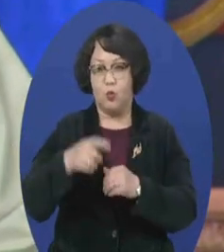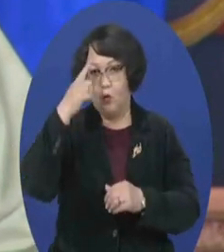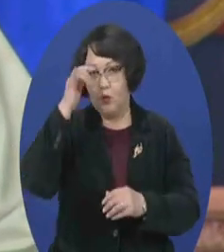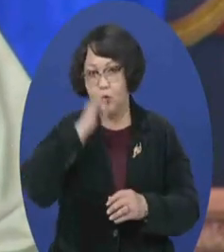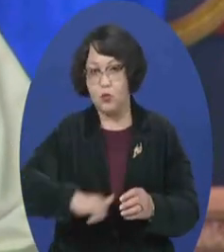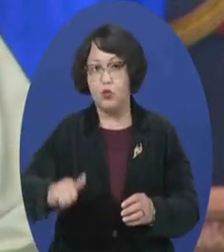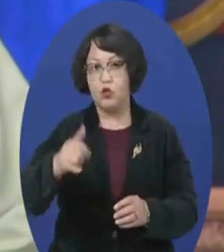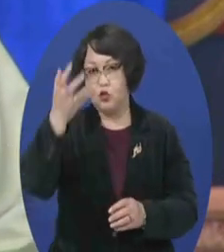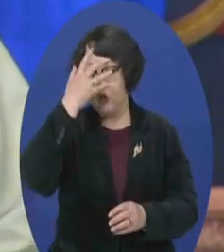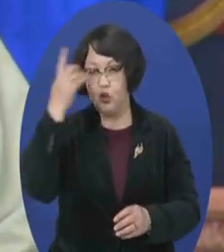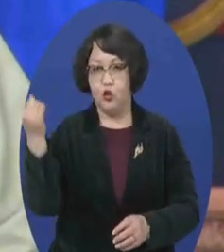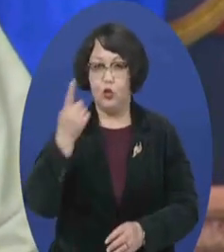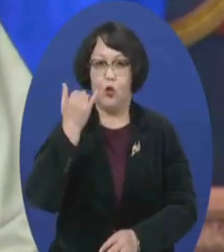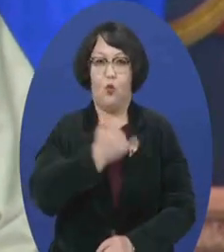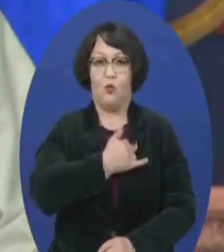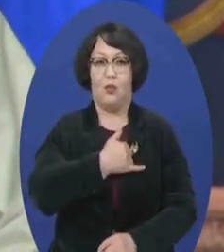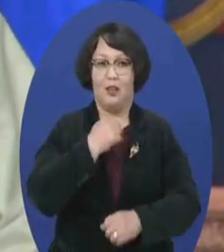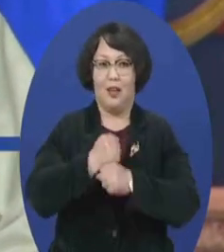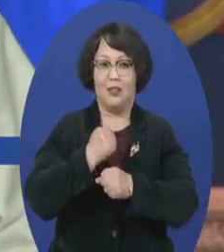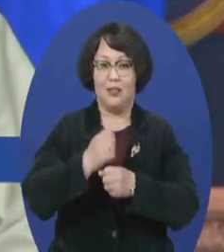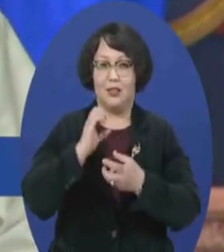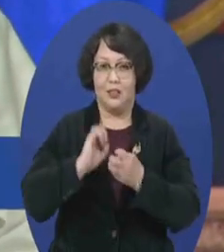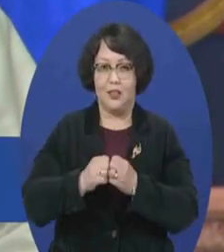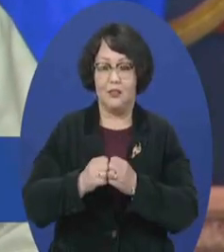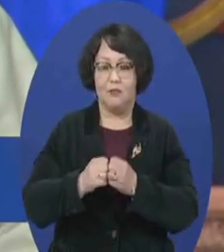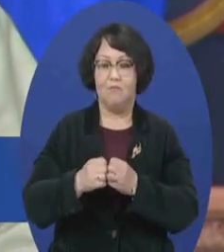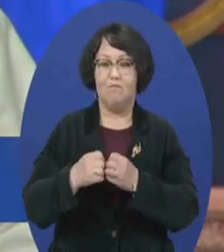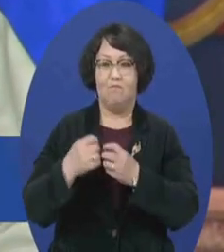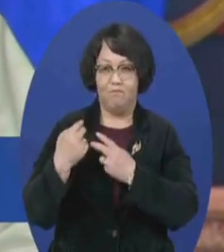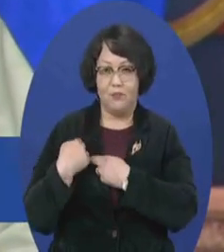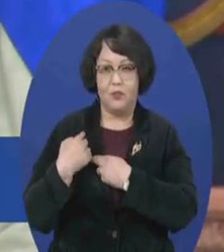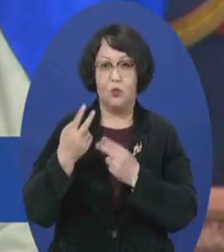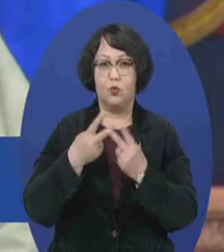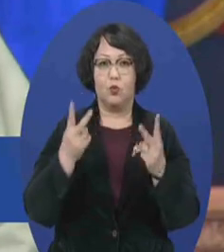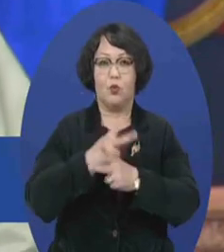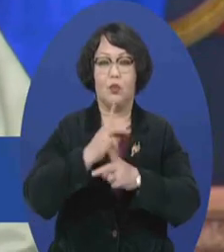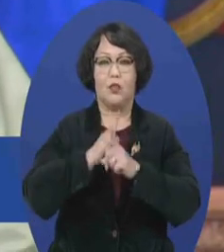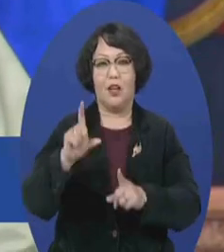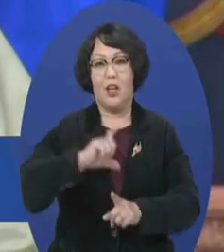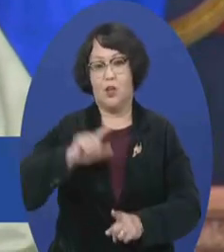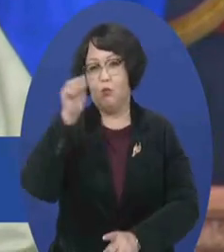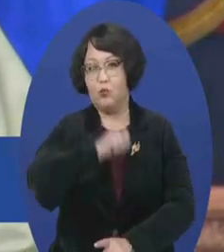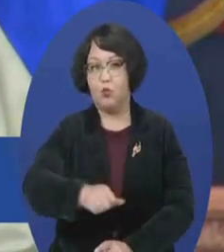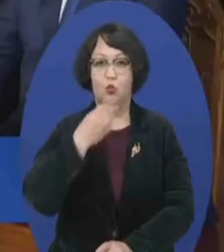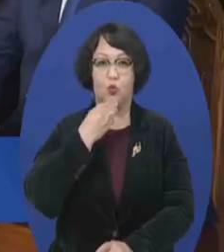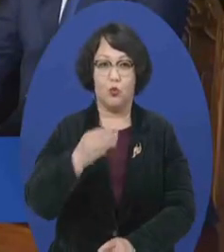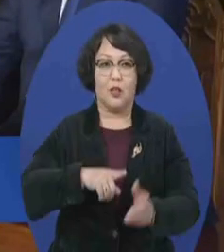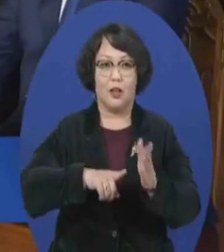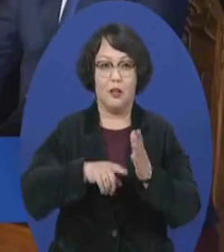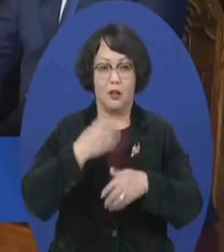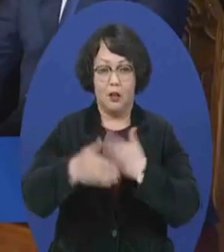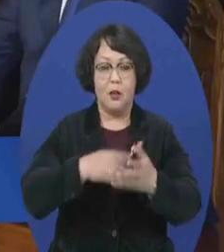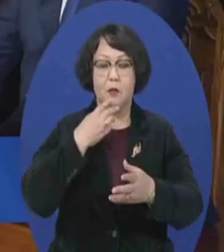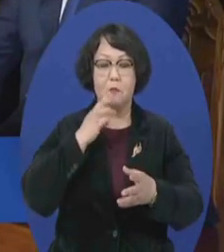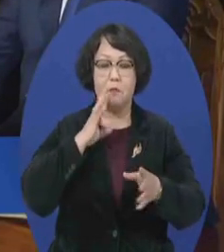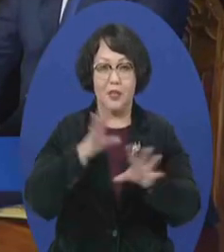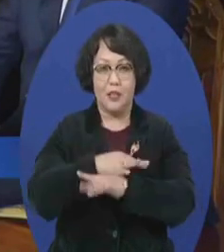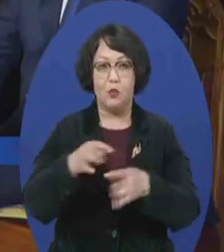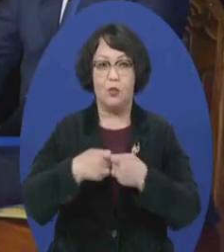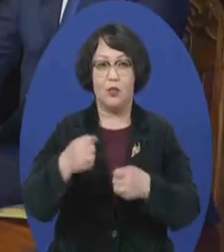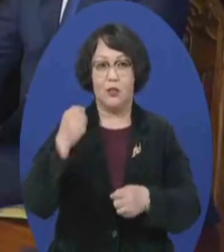өндөр сэндийг түшиж үндсэн хуулиар болгогдсон эрх хүрэхийг шударгаар сахин биелүүлэхэ